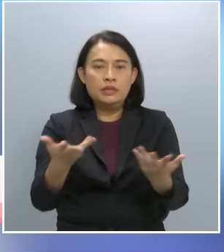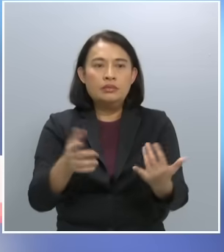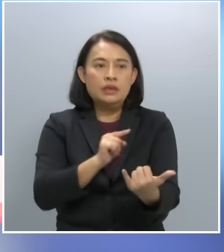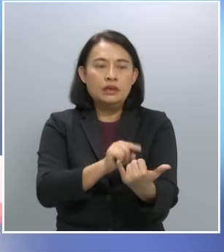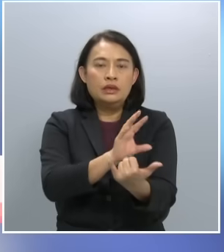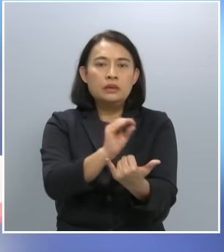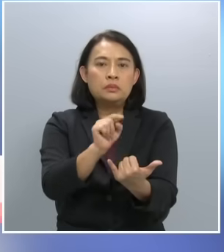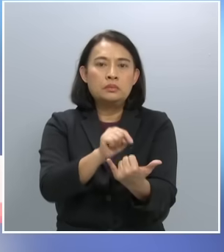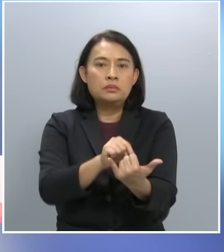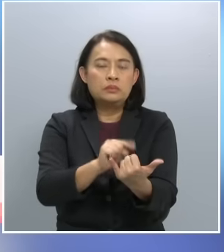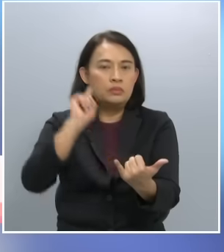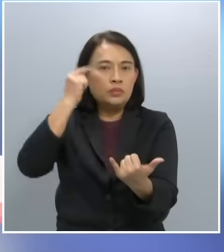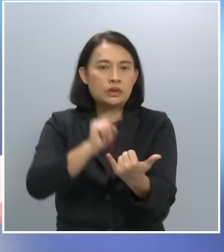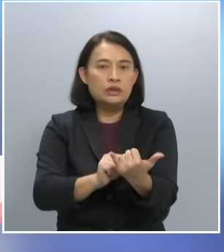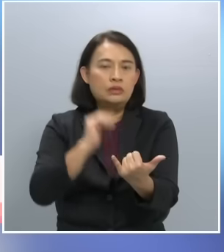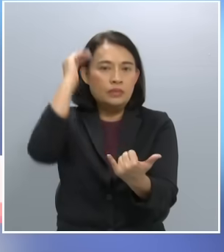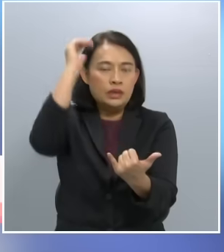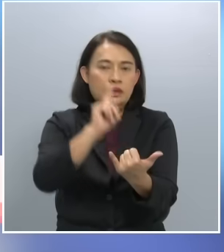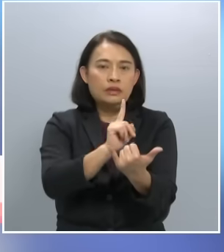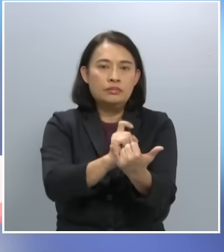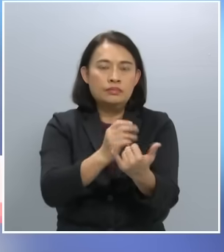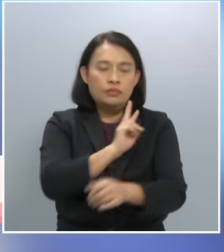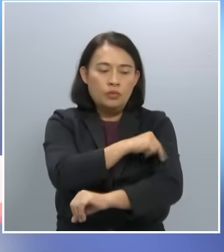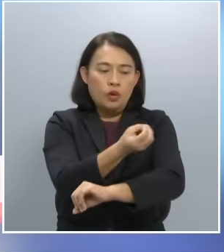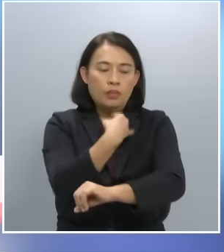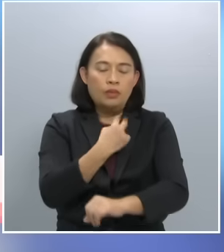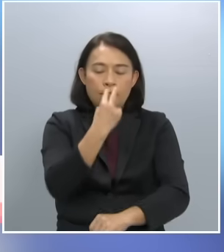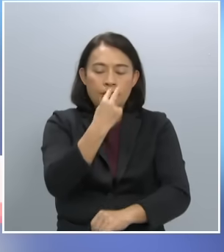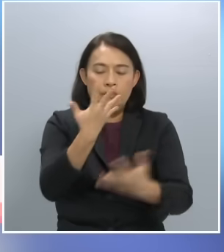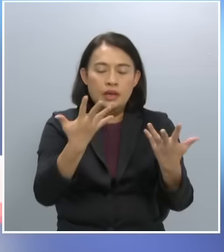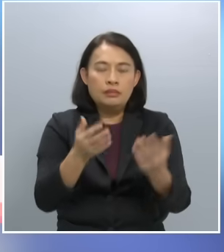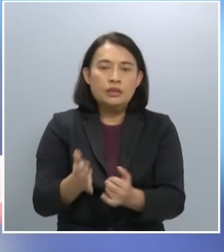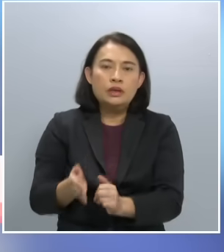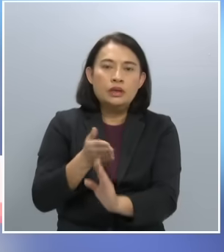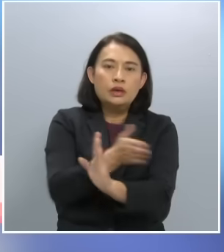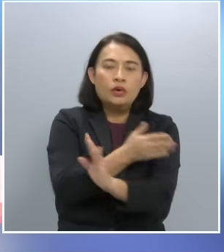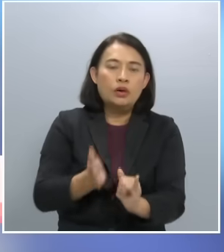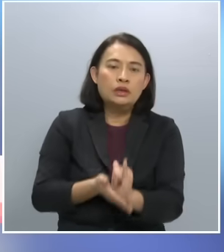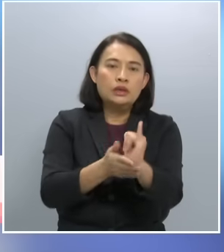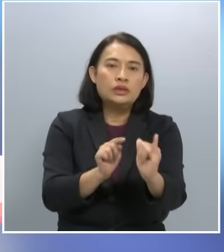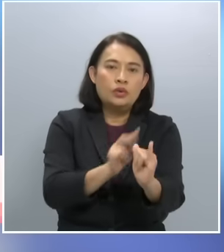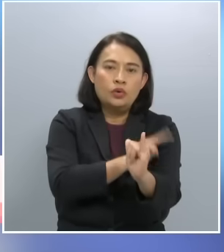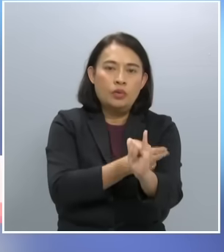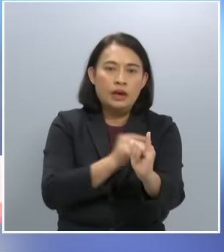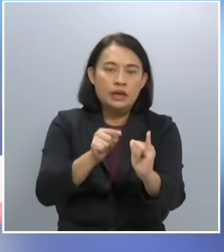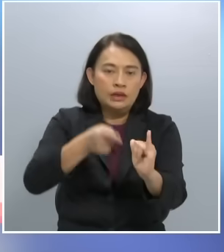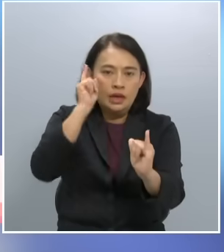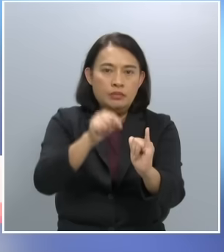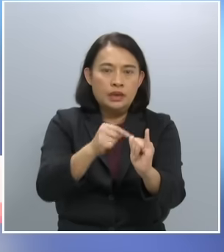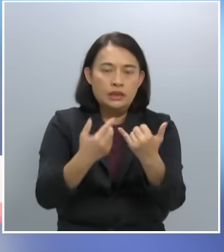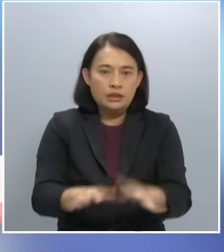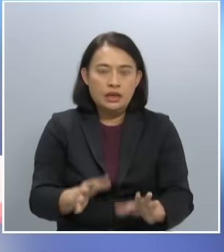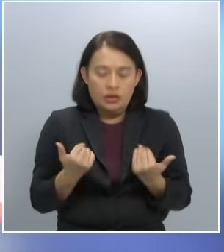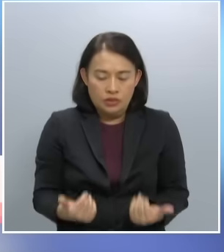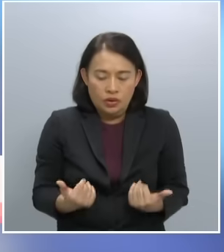ค่ะพี่หนูจากไปแล้วหมอบอกพี่หนูขาดอากาศหายใจก่อนมาส่งโรงพยาบาลนานเกินไปตอนนี้